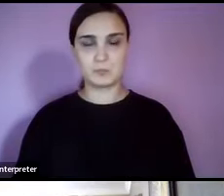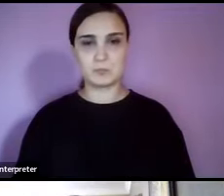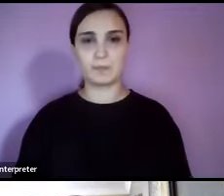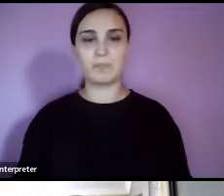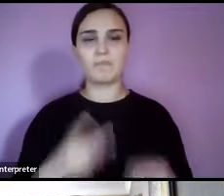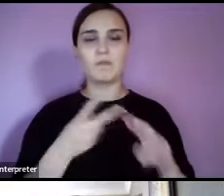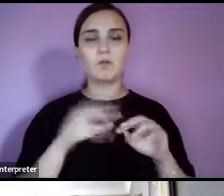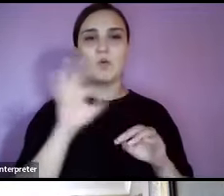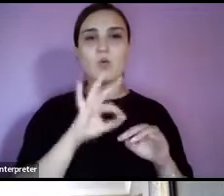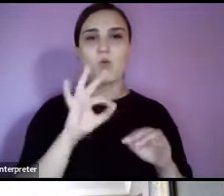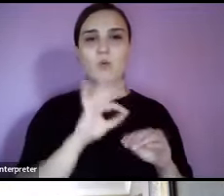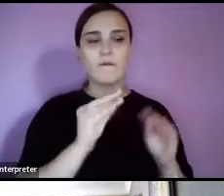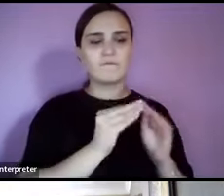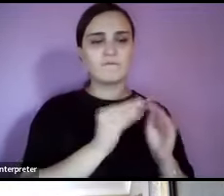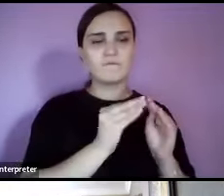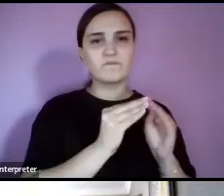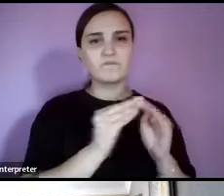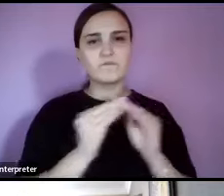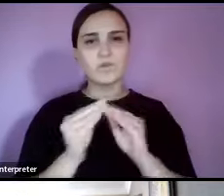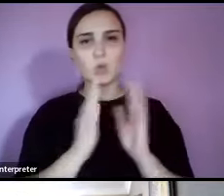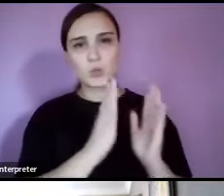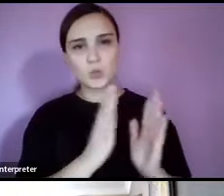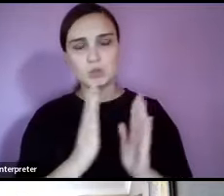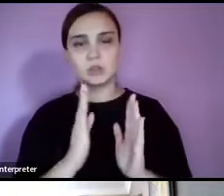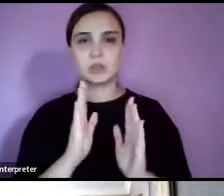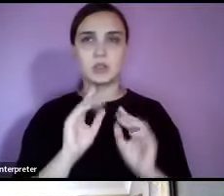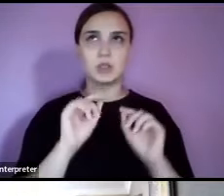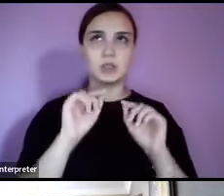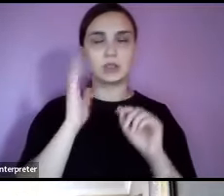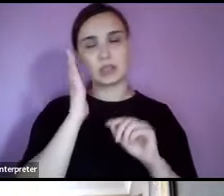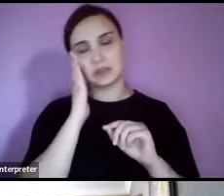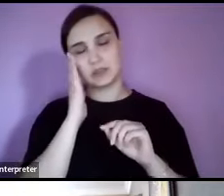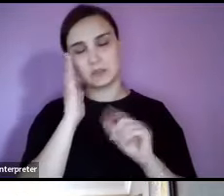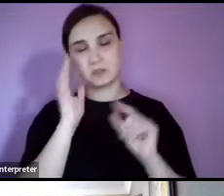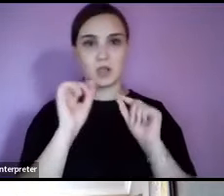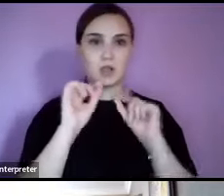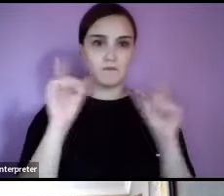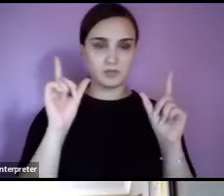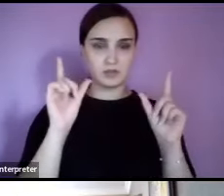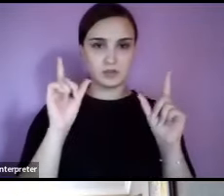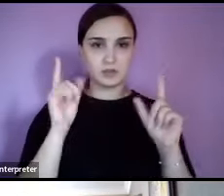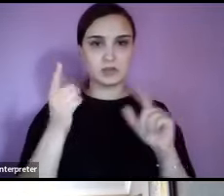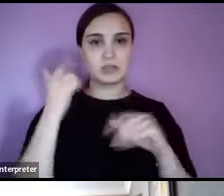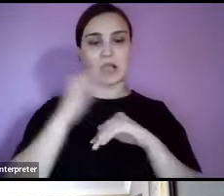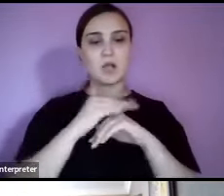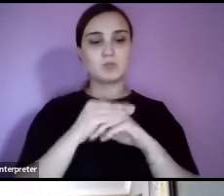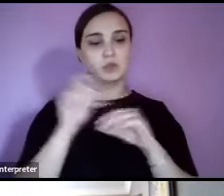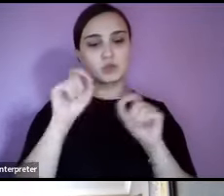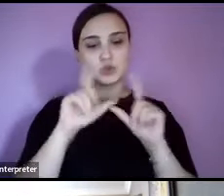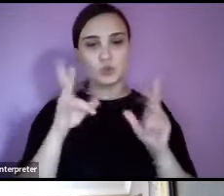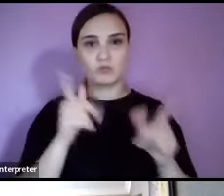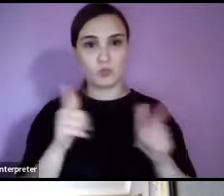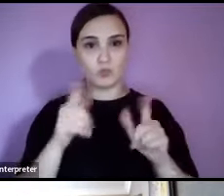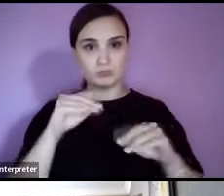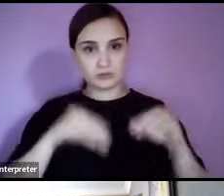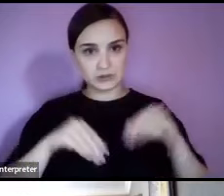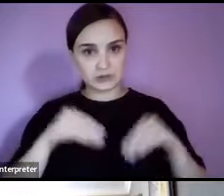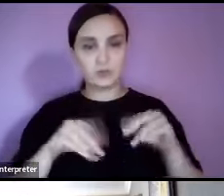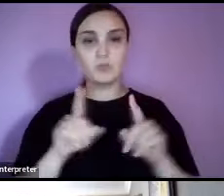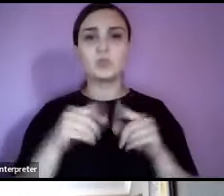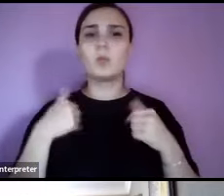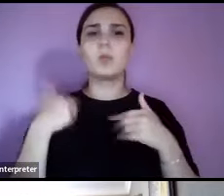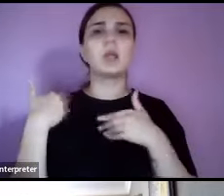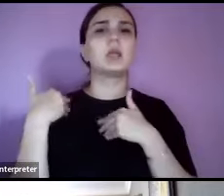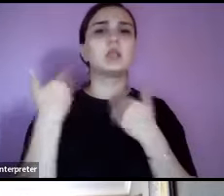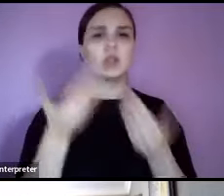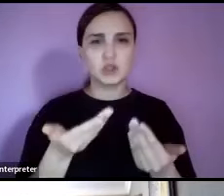რუტინაზე როცა ვსაუბრობთ, დაძინება გაღვიძებაზე ვისაუბრეთ და წინა საღამო სკოლისთვის მომზადებაზე, თუმცა მე ასევე გირჩევთ, რომ